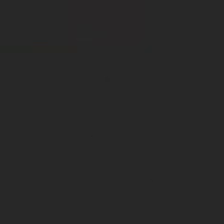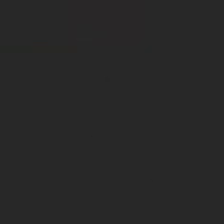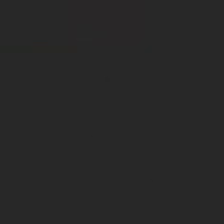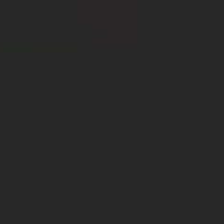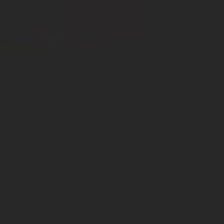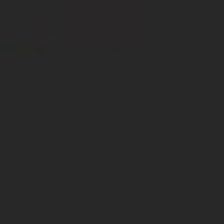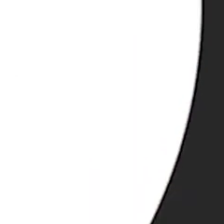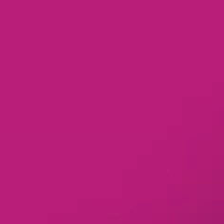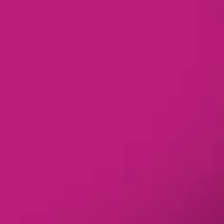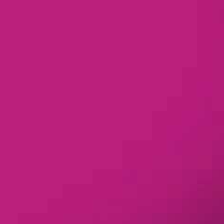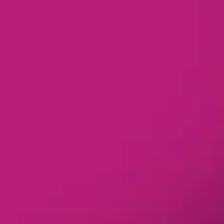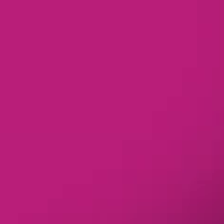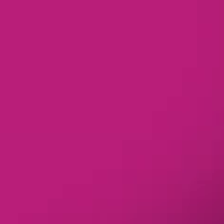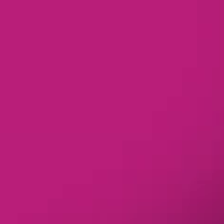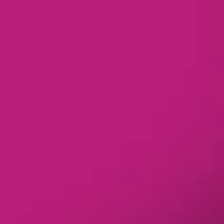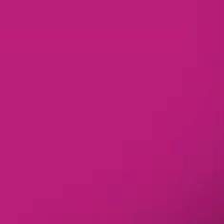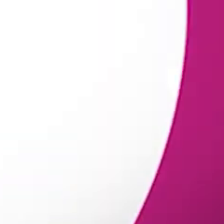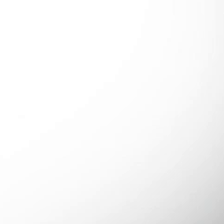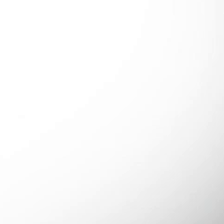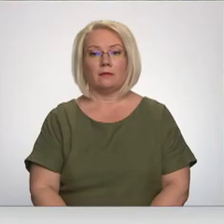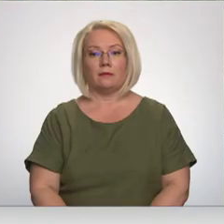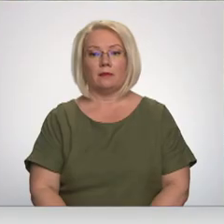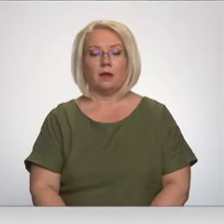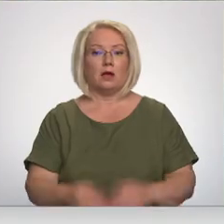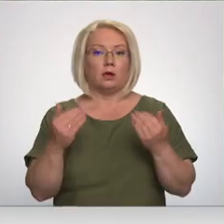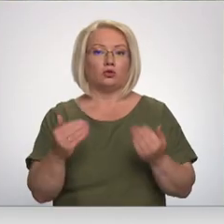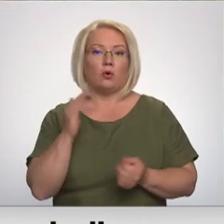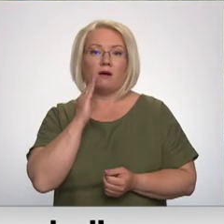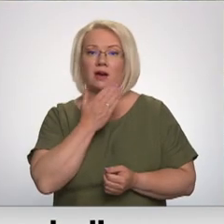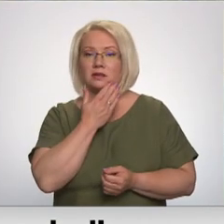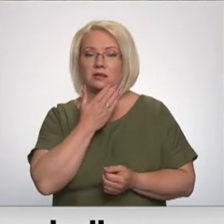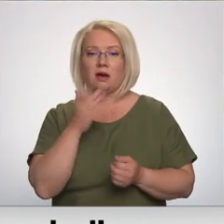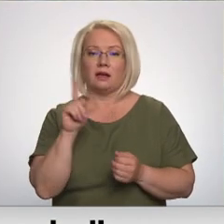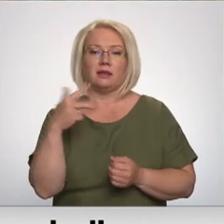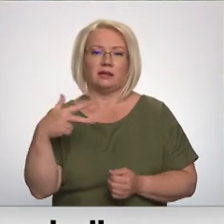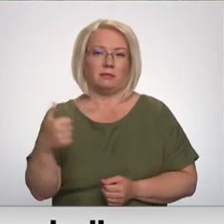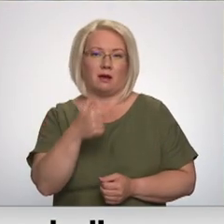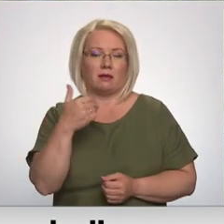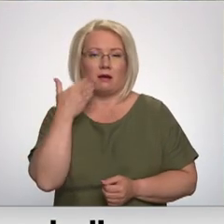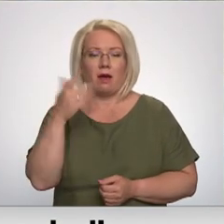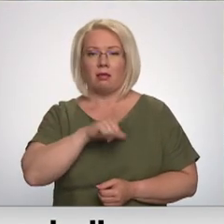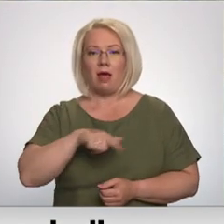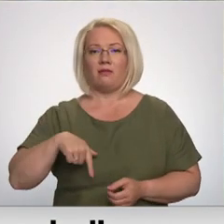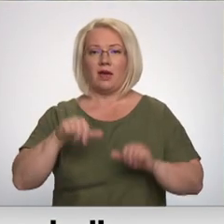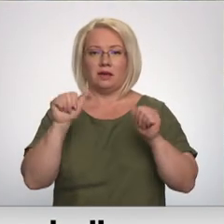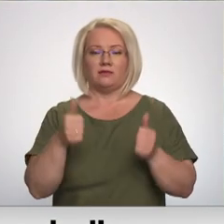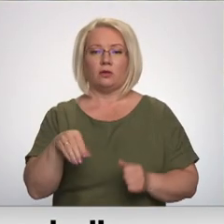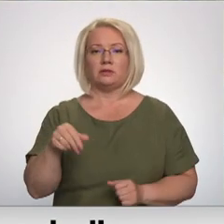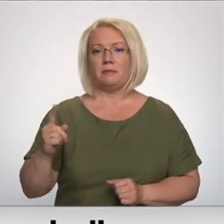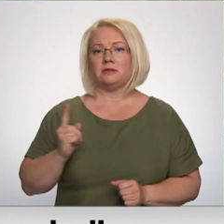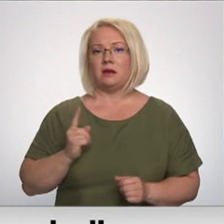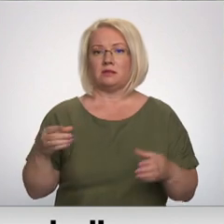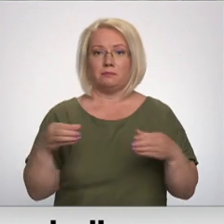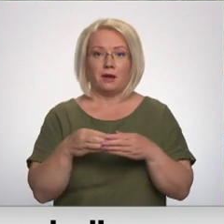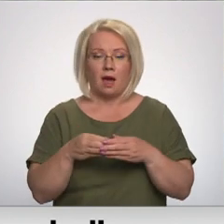Re! Viss ēters ir te! Šovasar aprit 30 gadu kopš Latvijā izveidotas zemesardzes